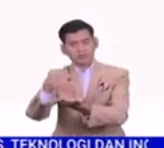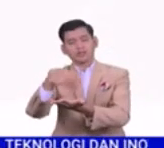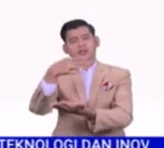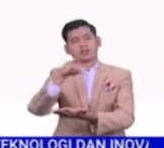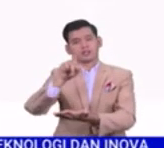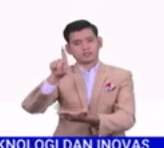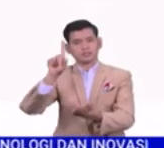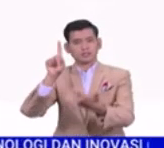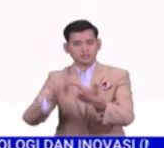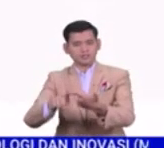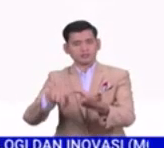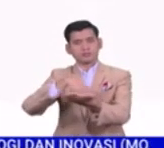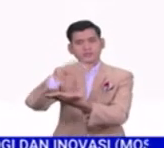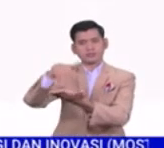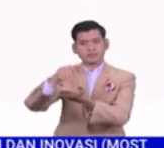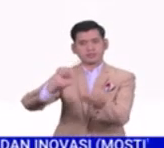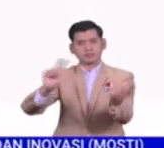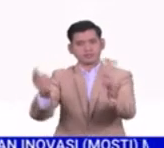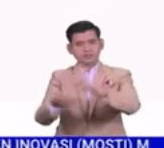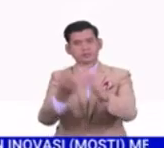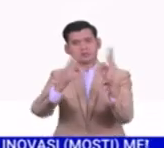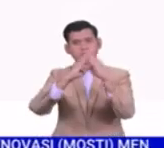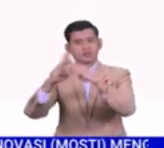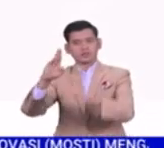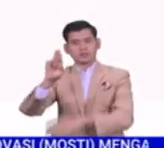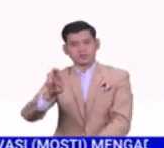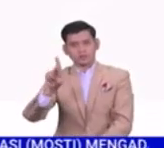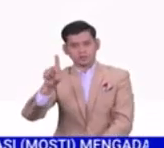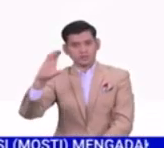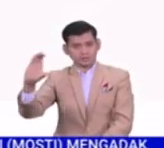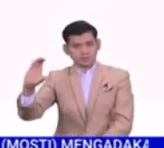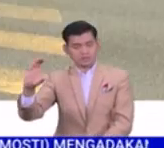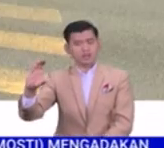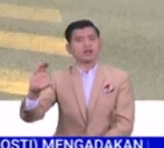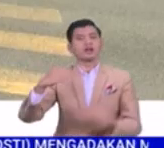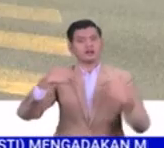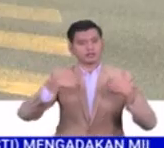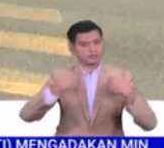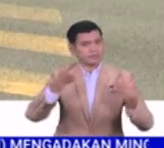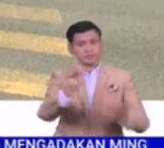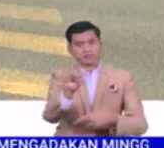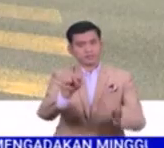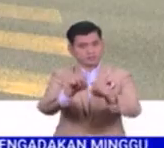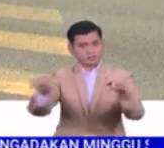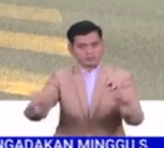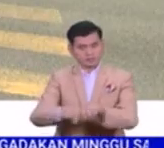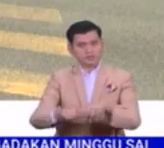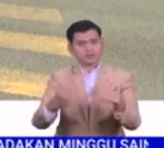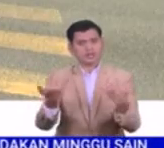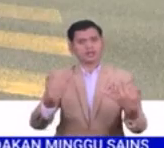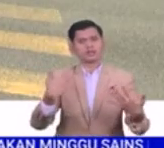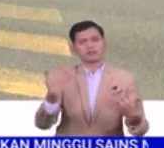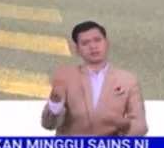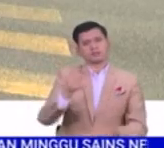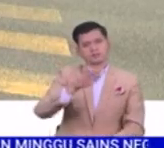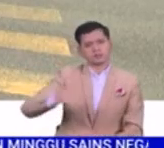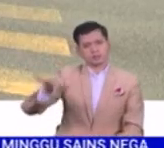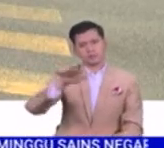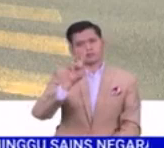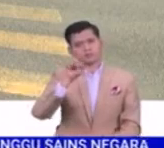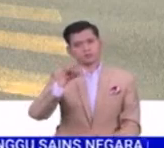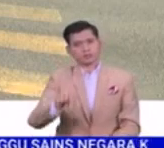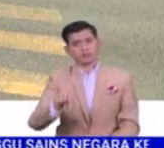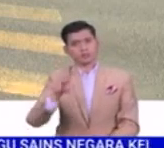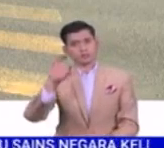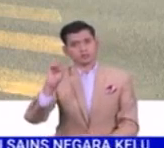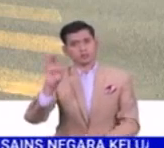PKH atau Pusat Transformasi Bandar UTC LHDN yang berhampiran. Setakat ini hampir 2.0 bilion